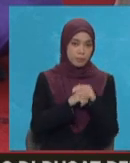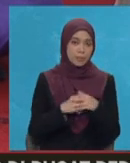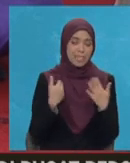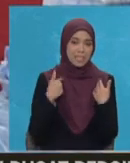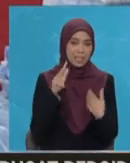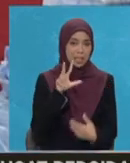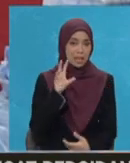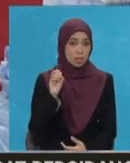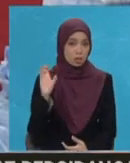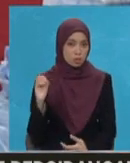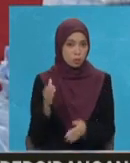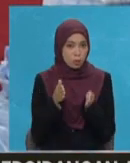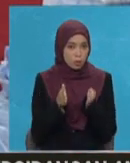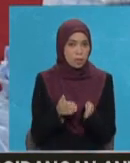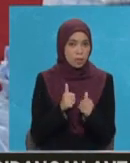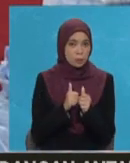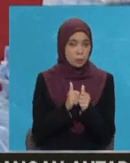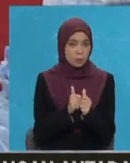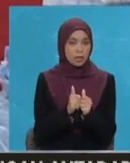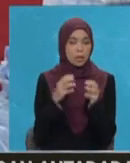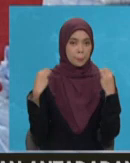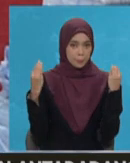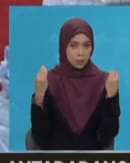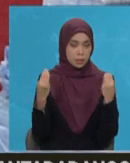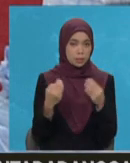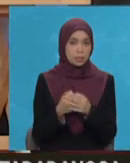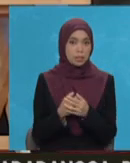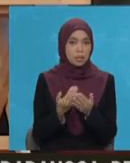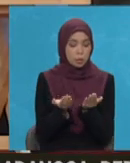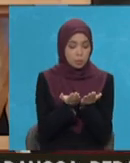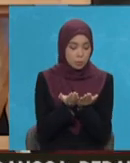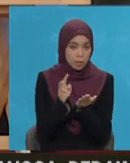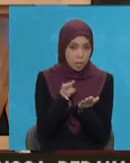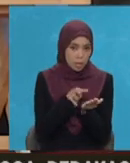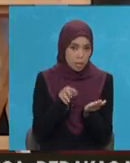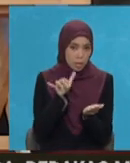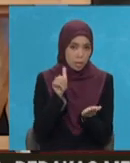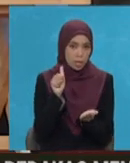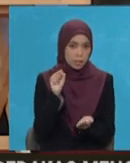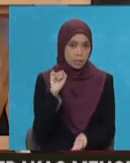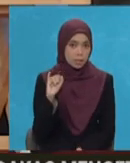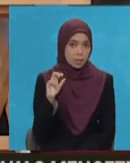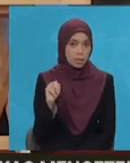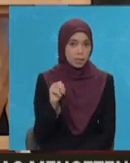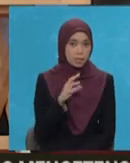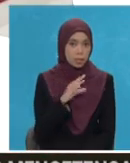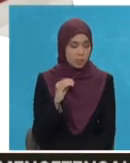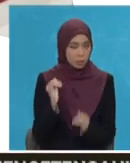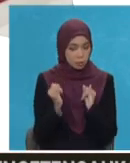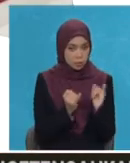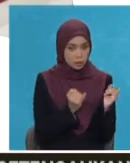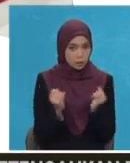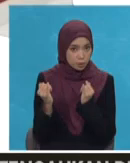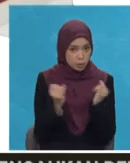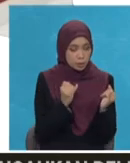300 Orang menghadiri majelis tersebut majelis diisikan dengan bacaan surah Yasin dan diikuti dengan bacaan tahlil